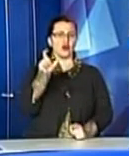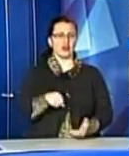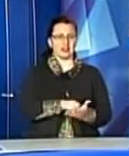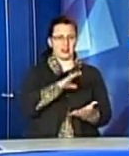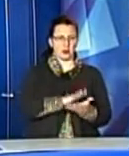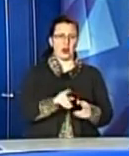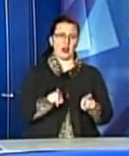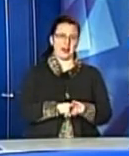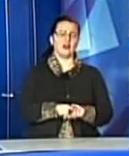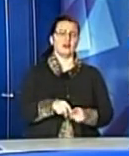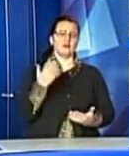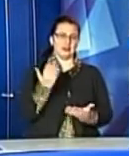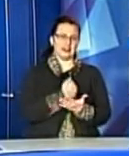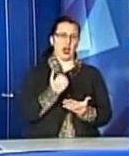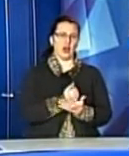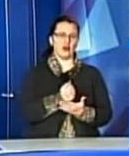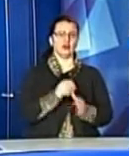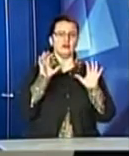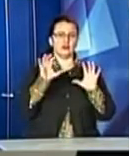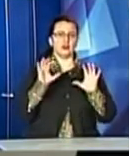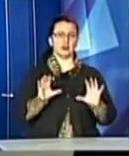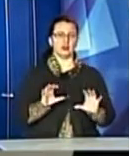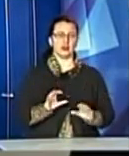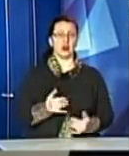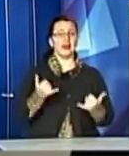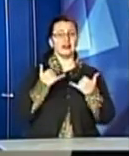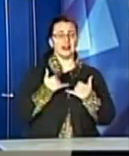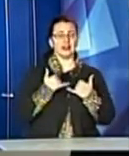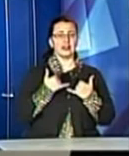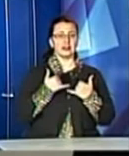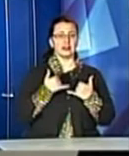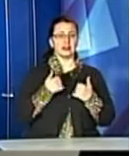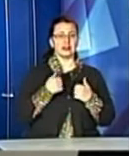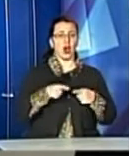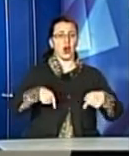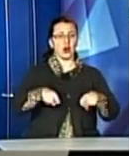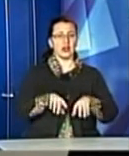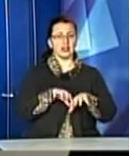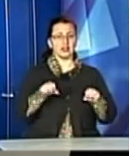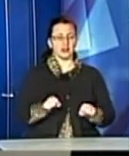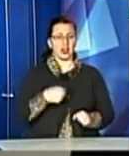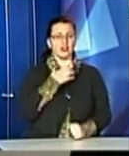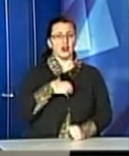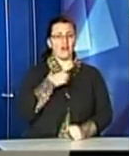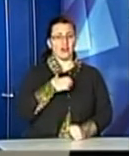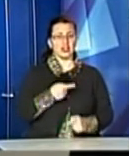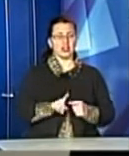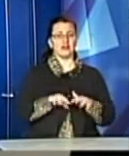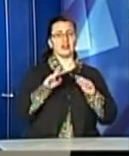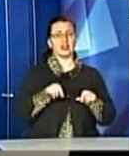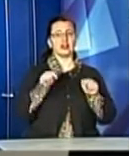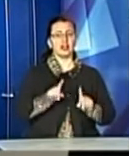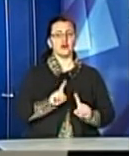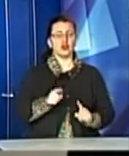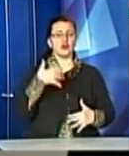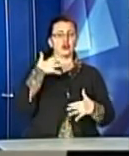зароблене законно. Для нас, як для органів влади, важливо сьогоднішній захід тим, щоб